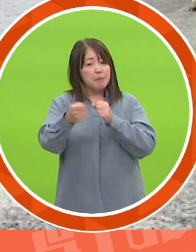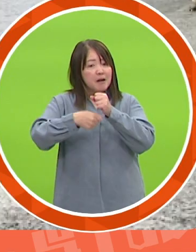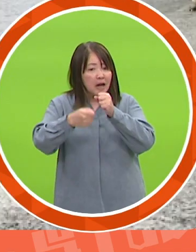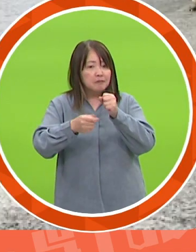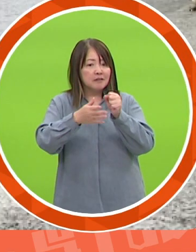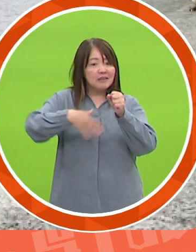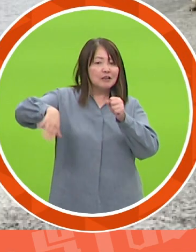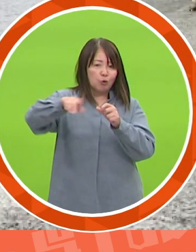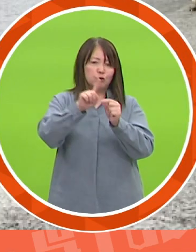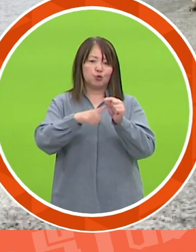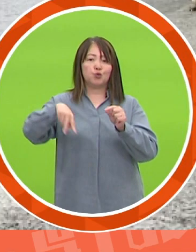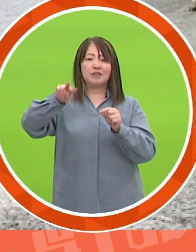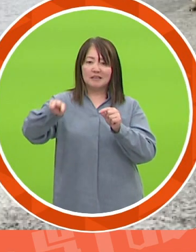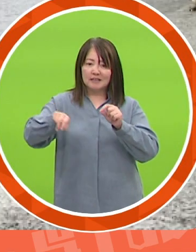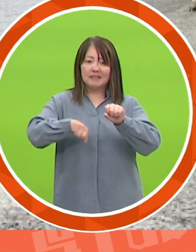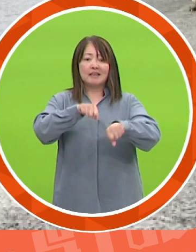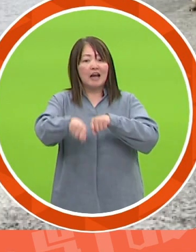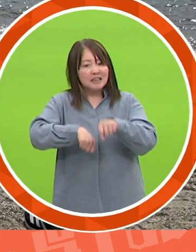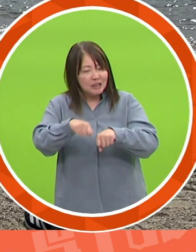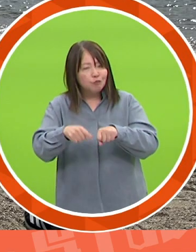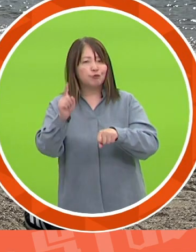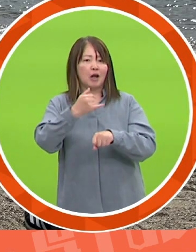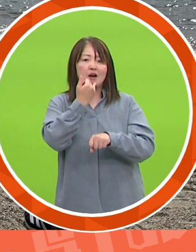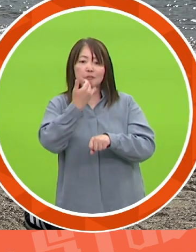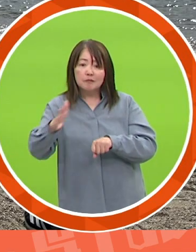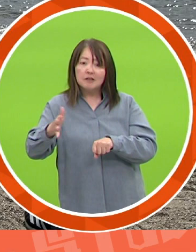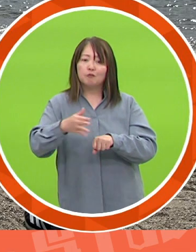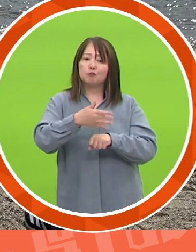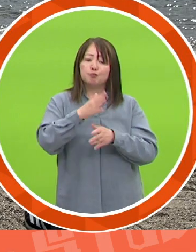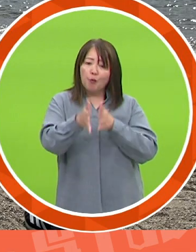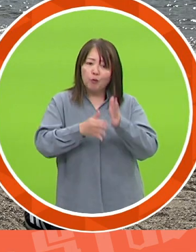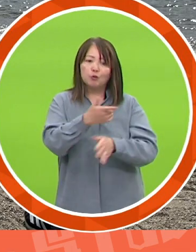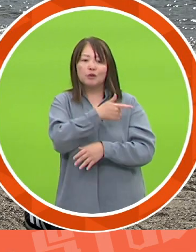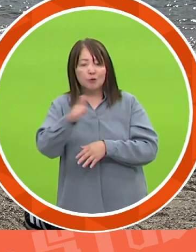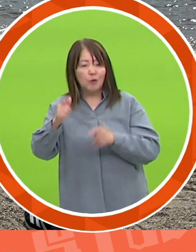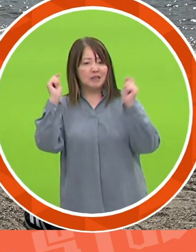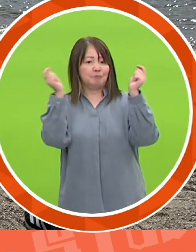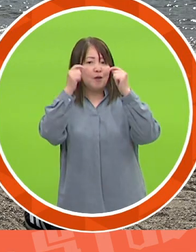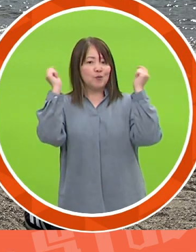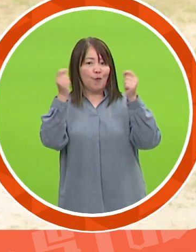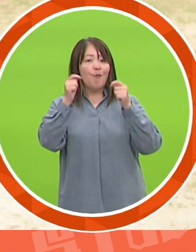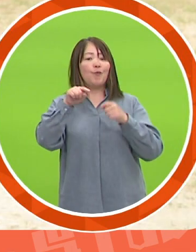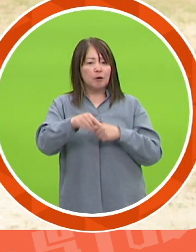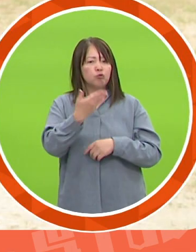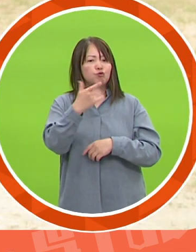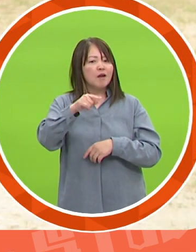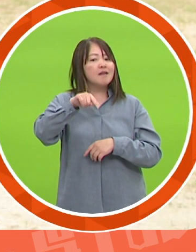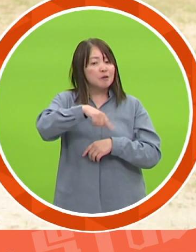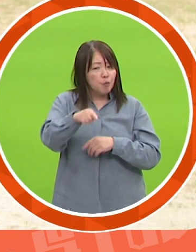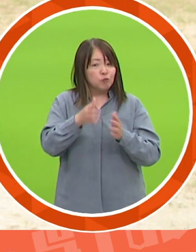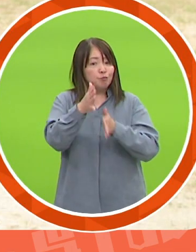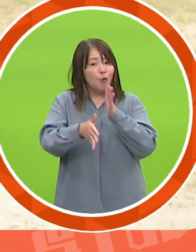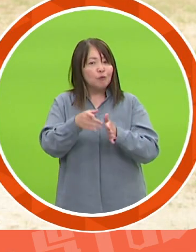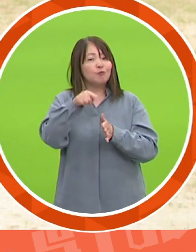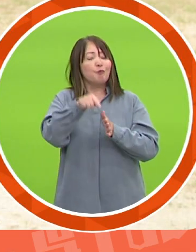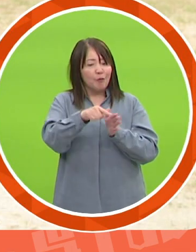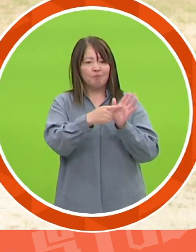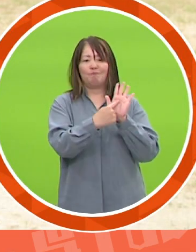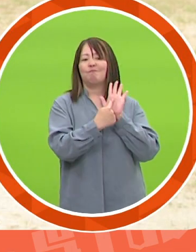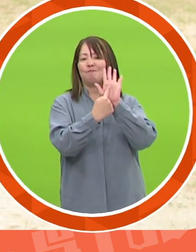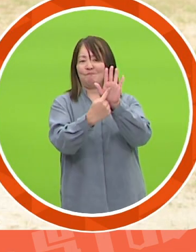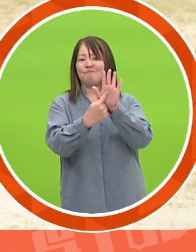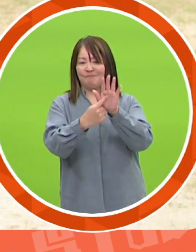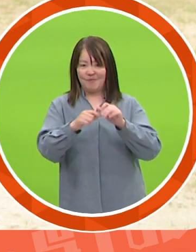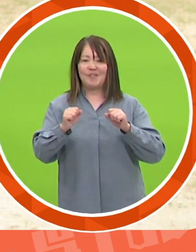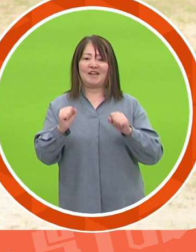田地域を中心に開催されるサイクリングやマリンスポーツなどのイベントを通じて、クレ市ならではの地域資源を生かしたスポーツのブランド化